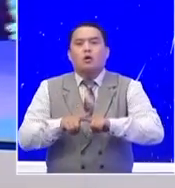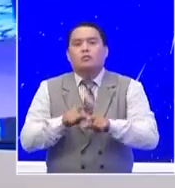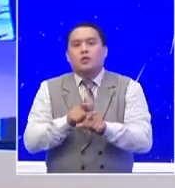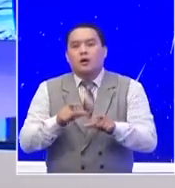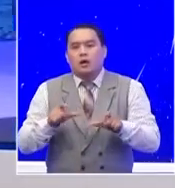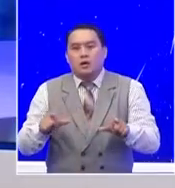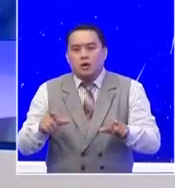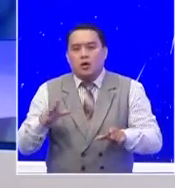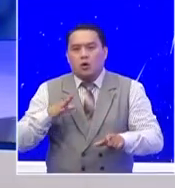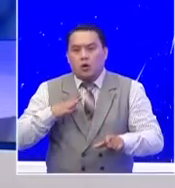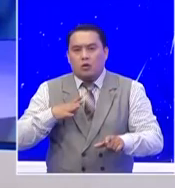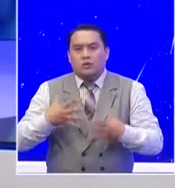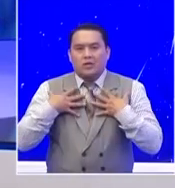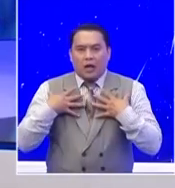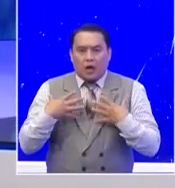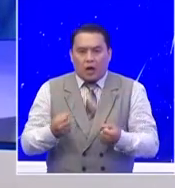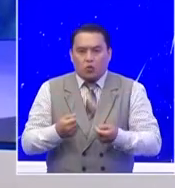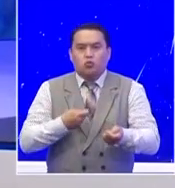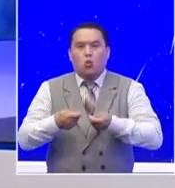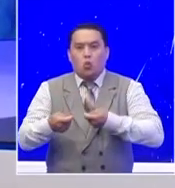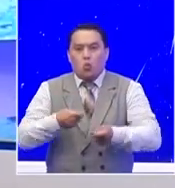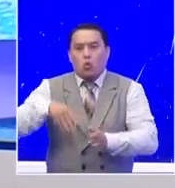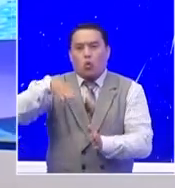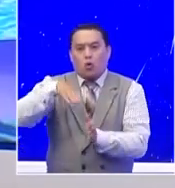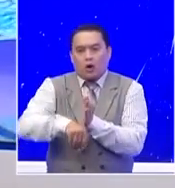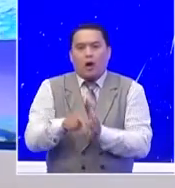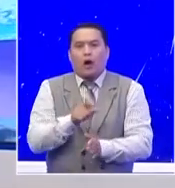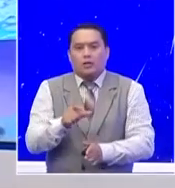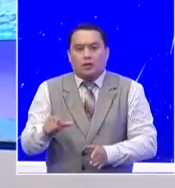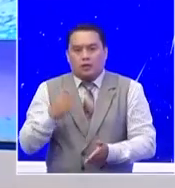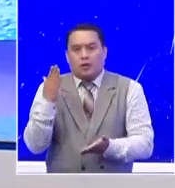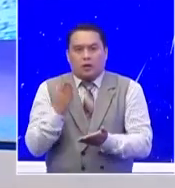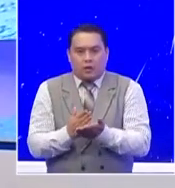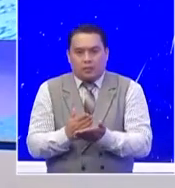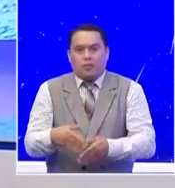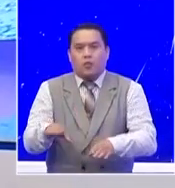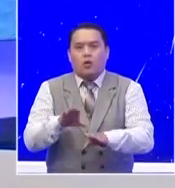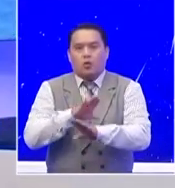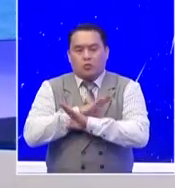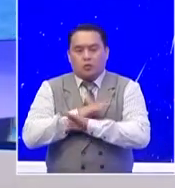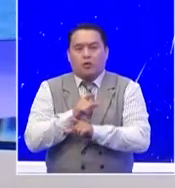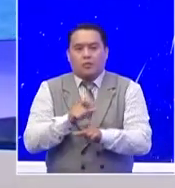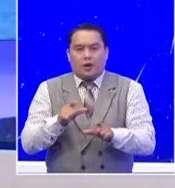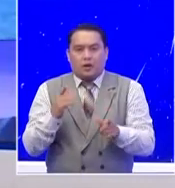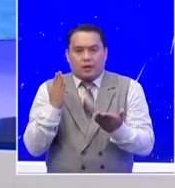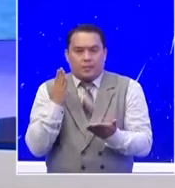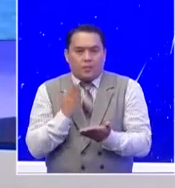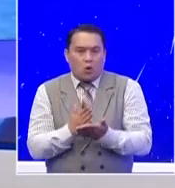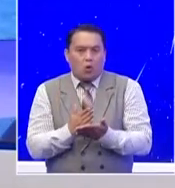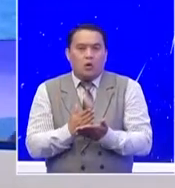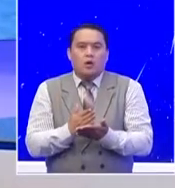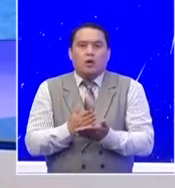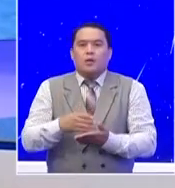қатарында өңірдің денсаулық сақтау саласына өлшеусіз үлес қосқан арда азаматтар да бар. Бүгін марқұм болған